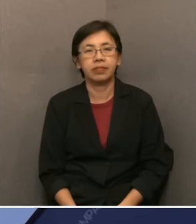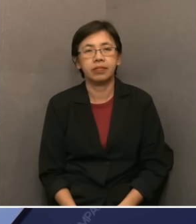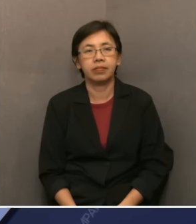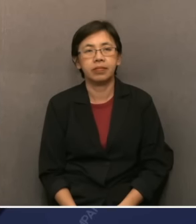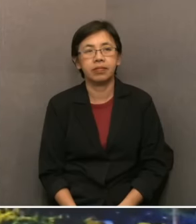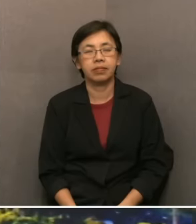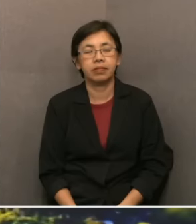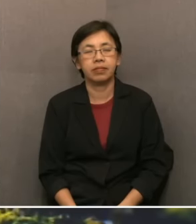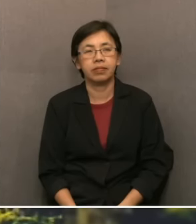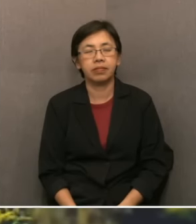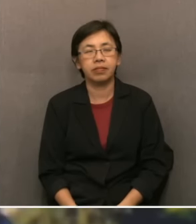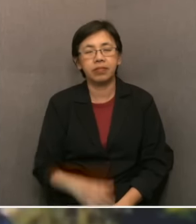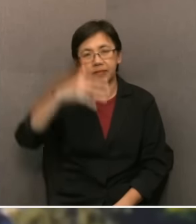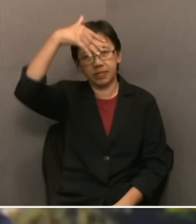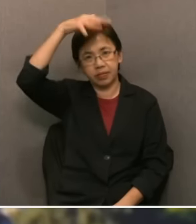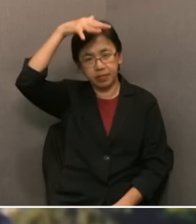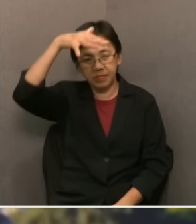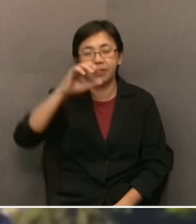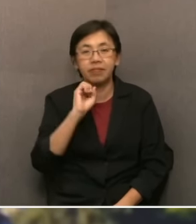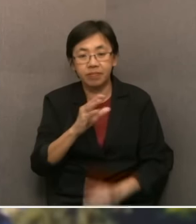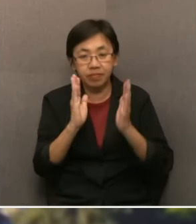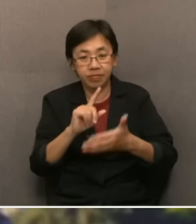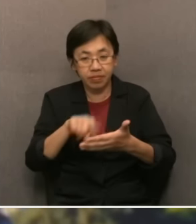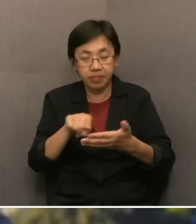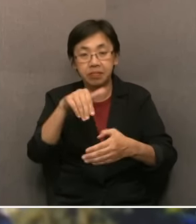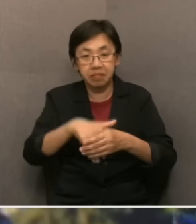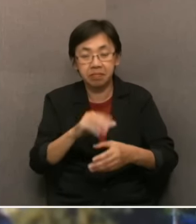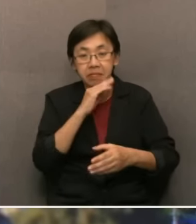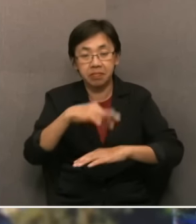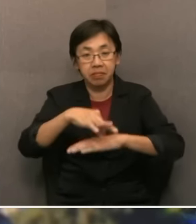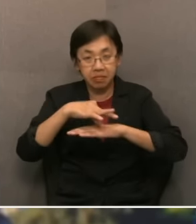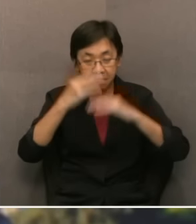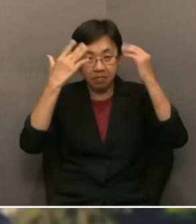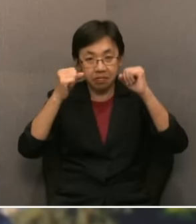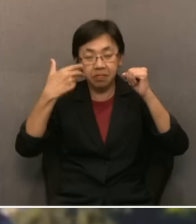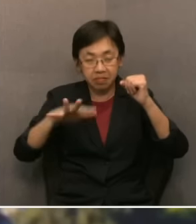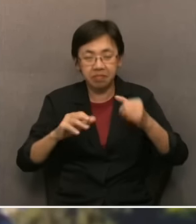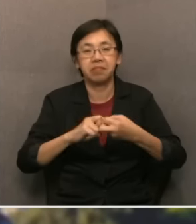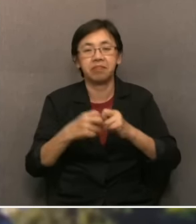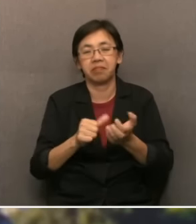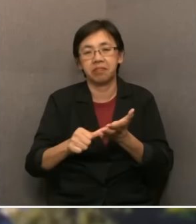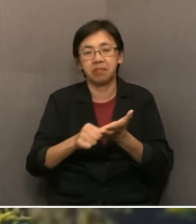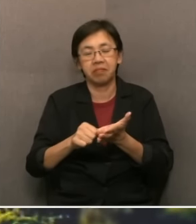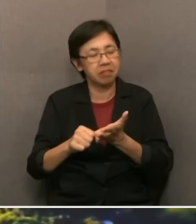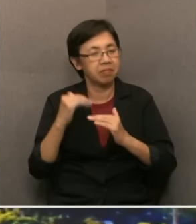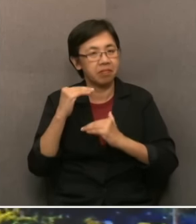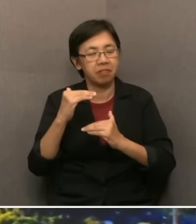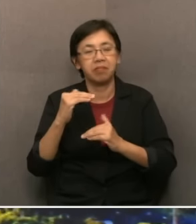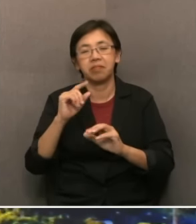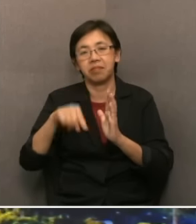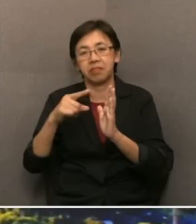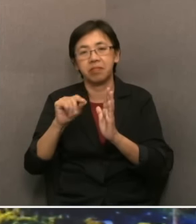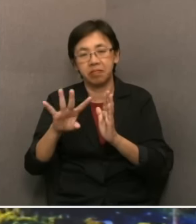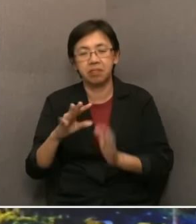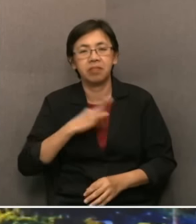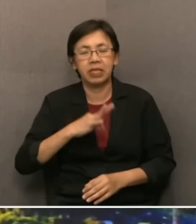แต่ดัดทรัมป์เองนะคะที่ให้คำมั่นกับคนที่ออกมาเลือกตั้งว่าเมื่อเขาได้ตำแหน่งเนี่ยจะจัดการกับปัญหานี้ได้ภายใน 24ชั่วโมงเขาก็ยังออกมา